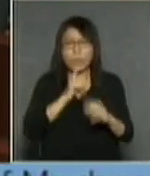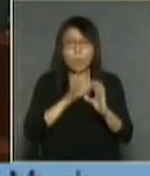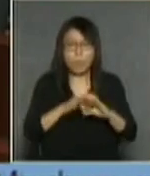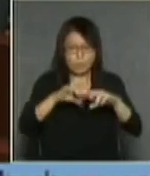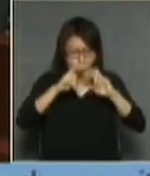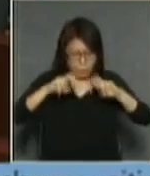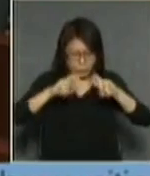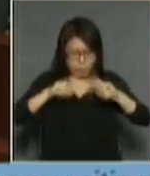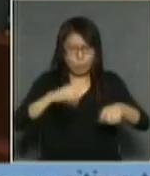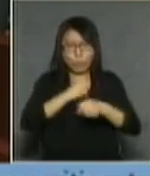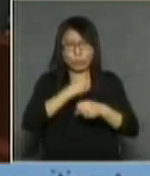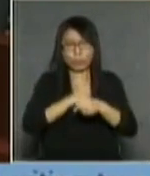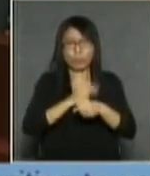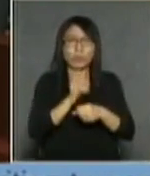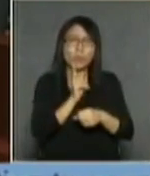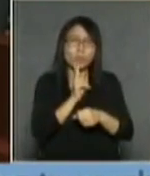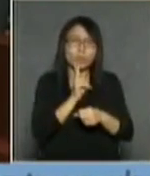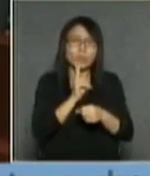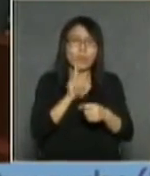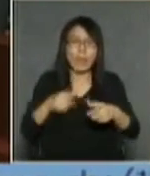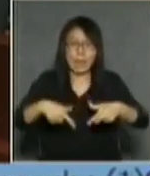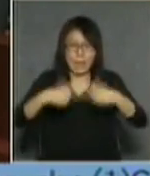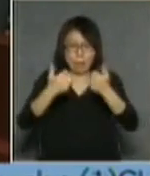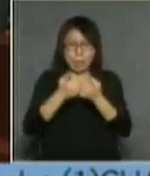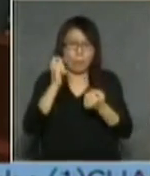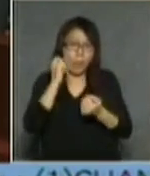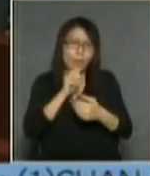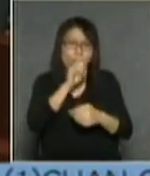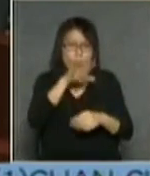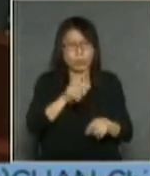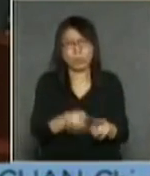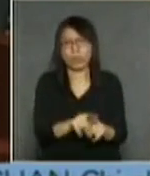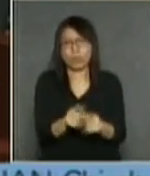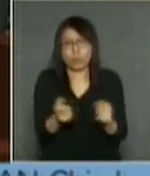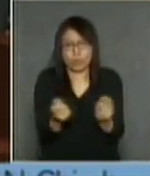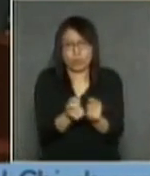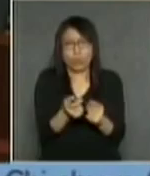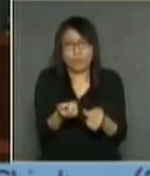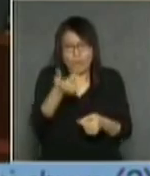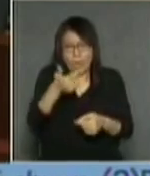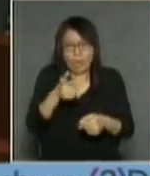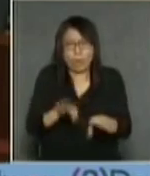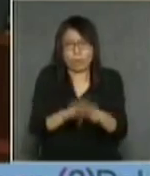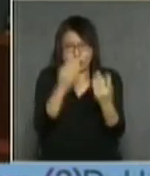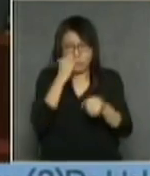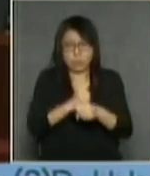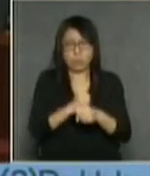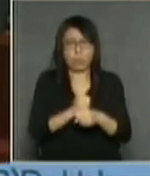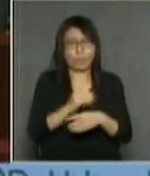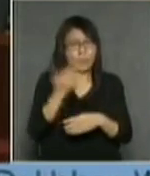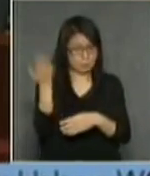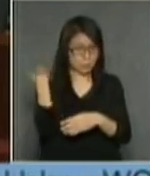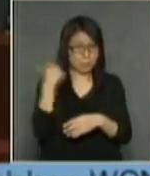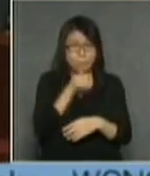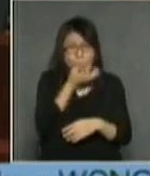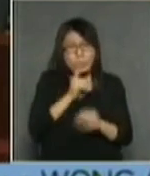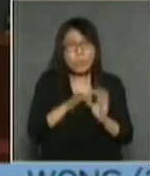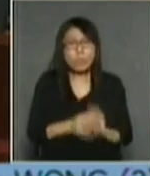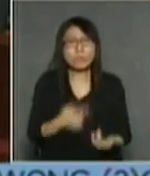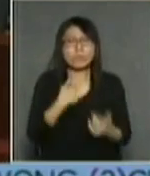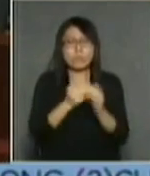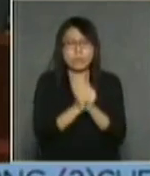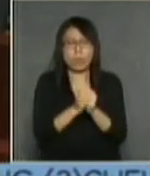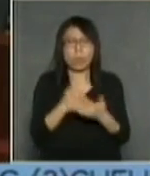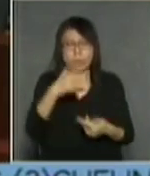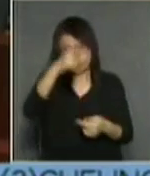测工作可以一如司长所讲呢，在短期之内是会进行的。其实我们之前提出过要求的时候，当